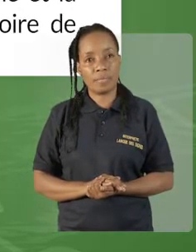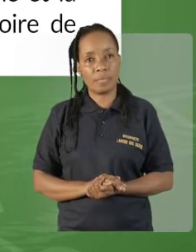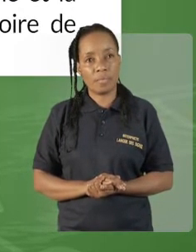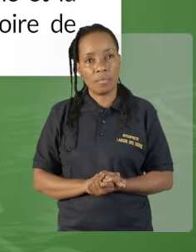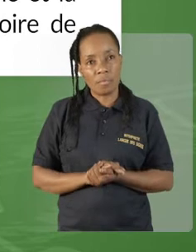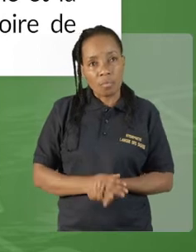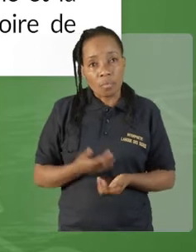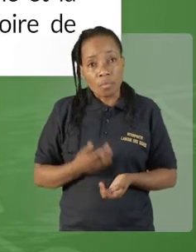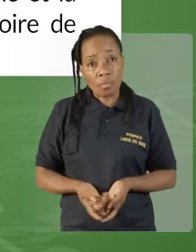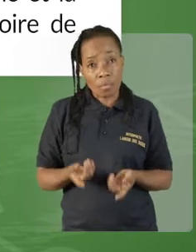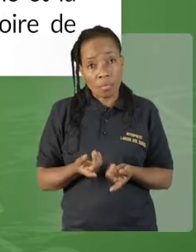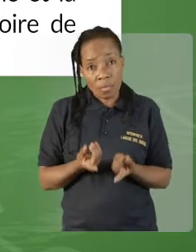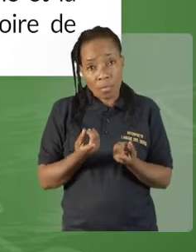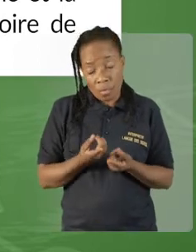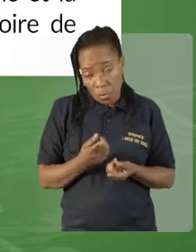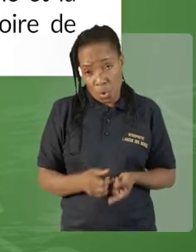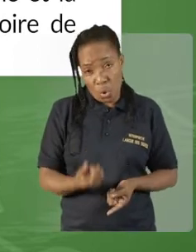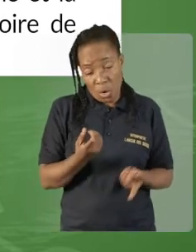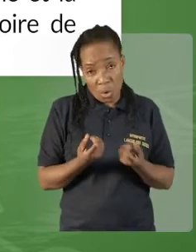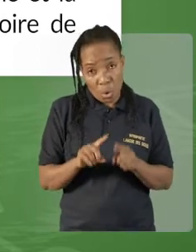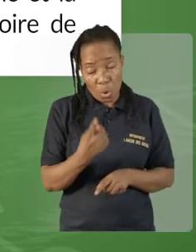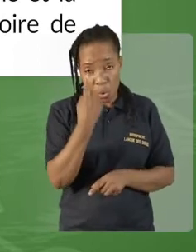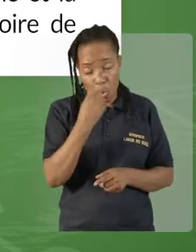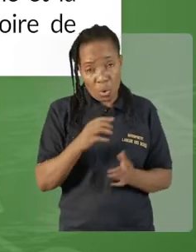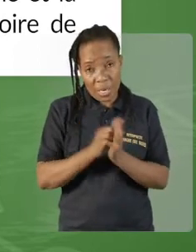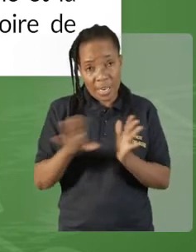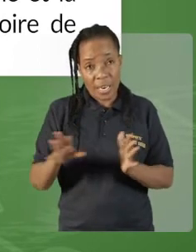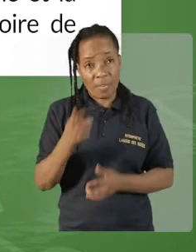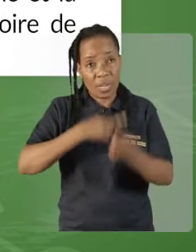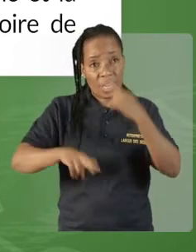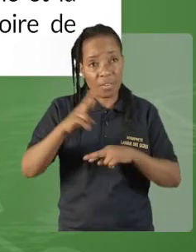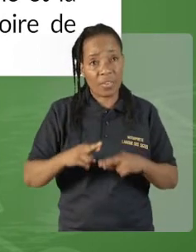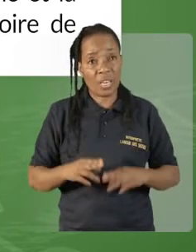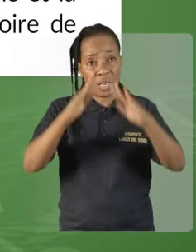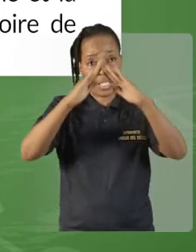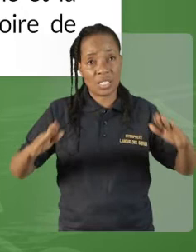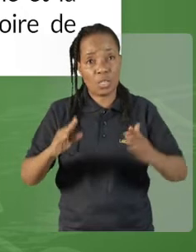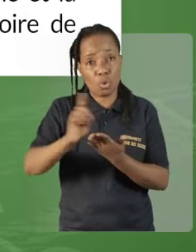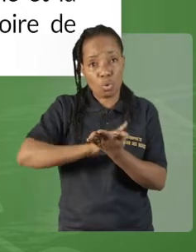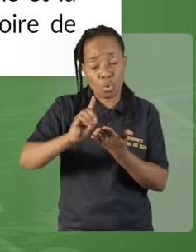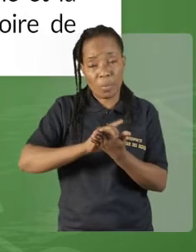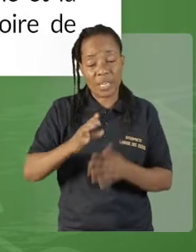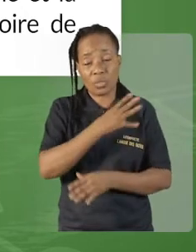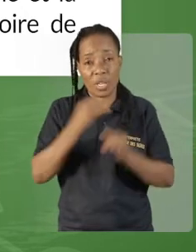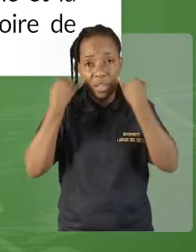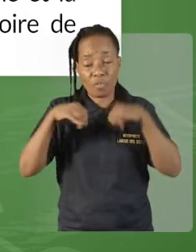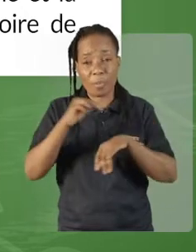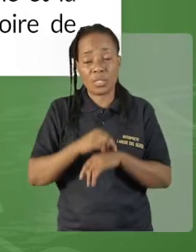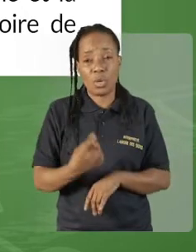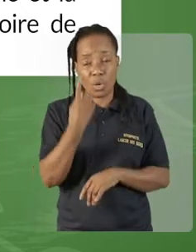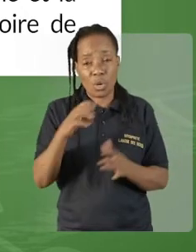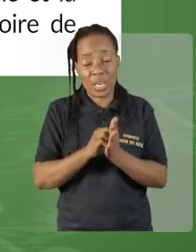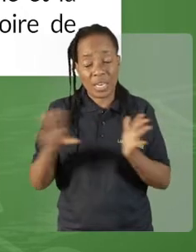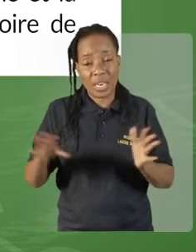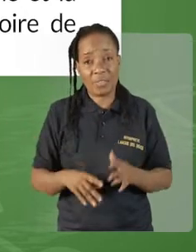De retour du centre de documentation et d'information, un élève de la terminale A de l'EMPT de